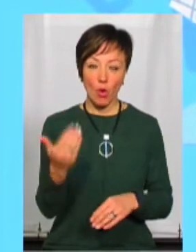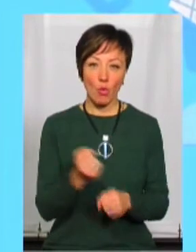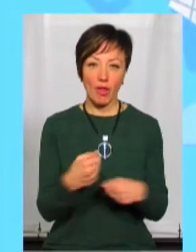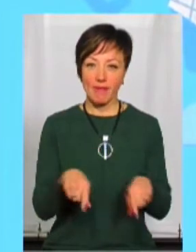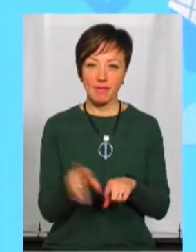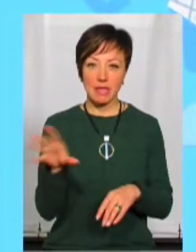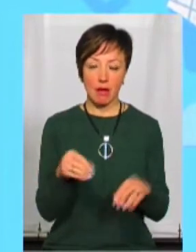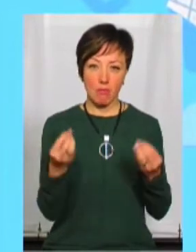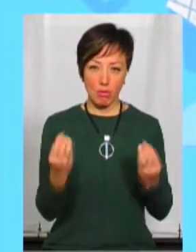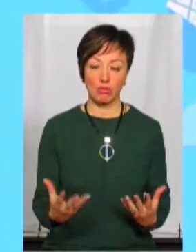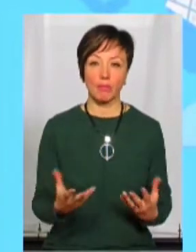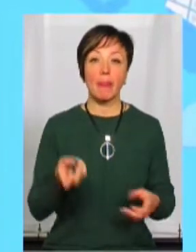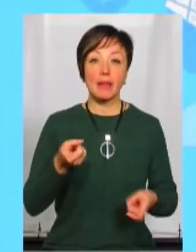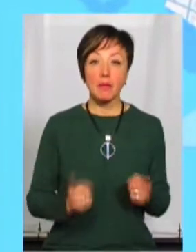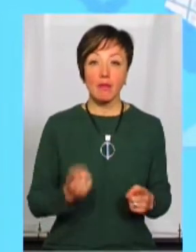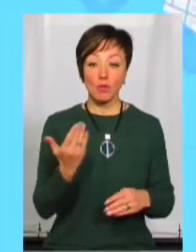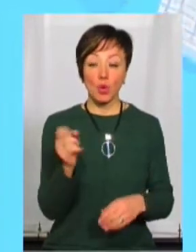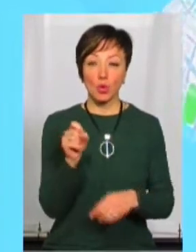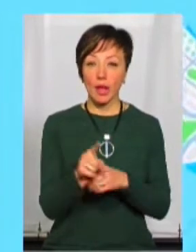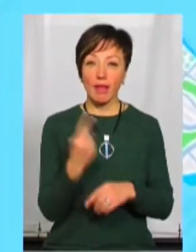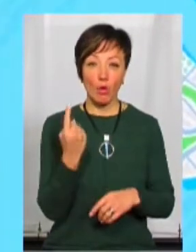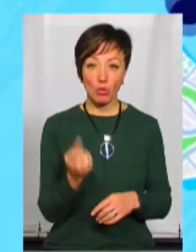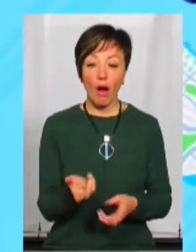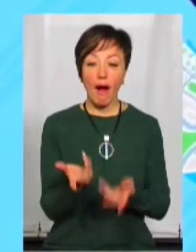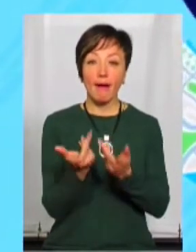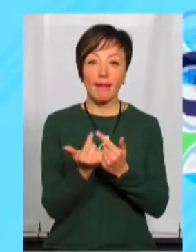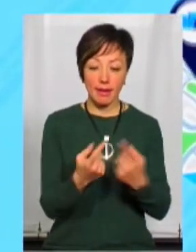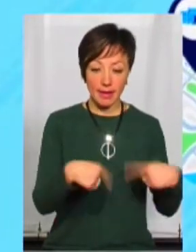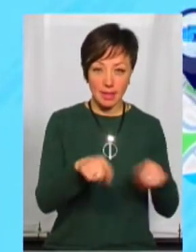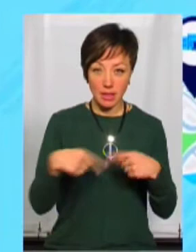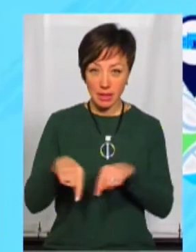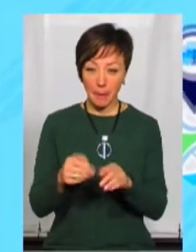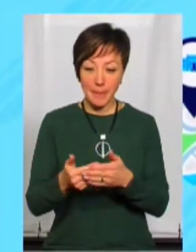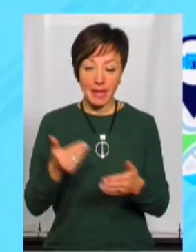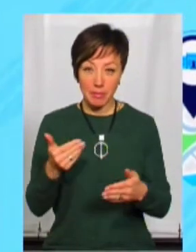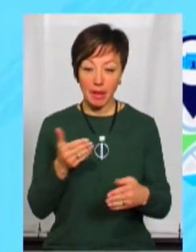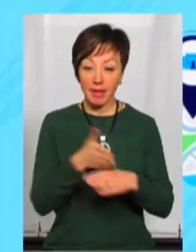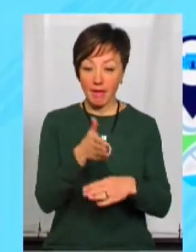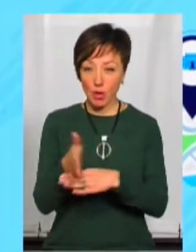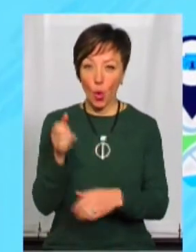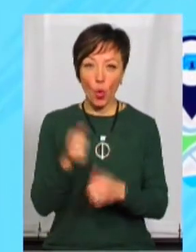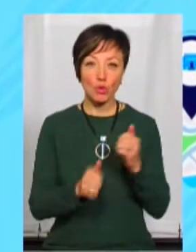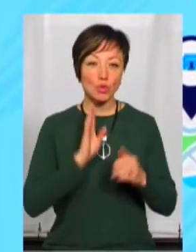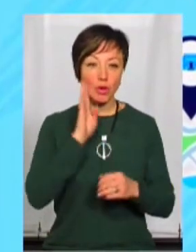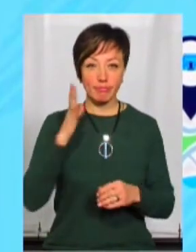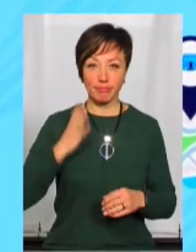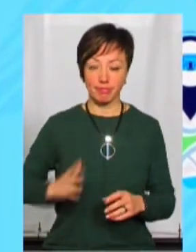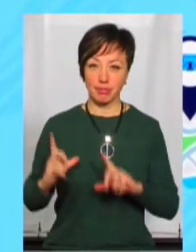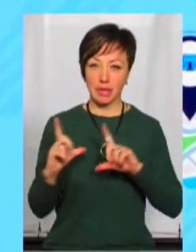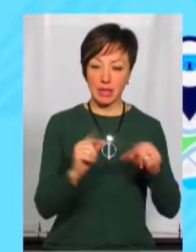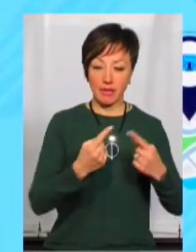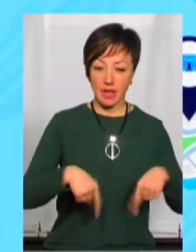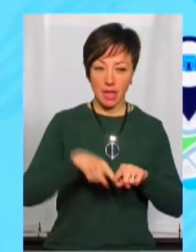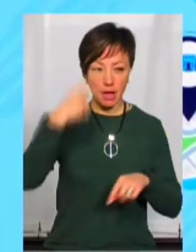просто. Насправді Андрію доручають не одну, а кілька дільниць. А ще перед тим, як навідатись до них, кожного ранку йому доводиться їхати у